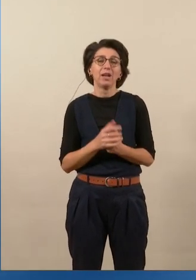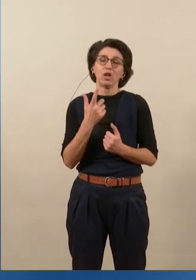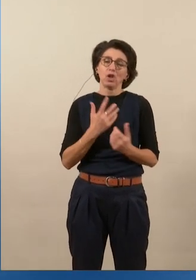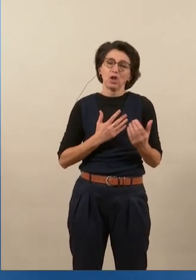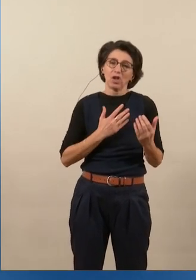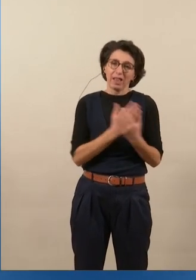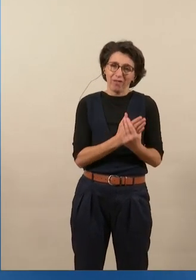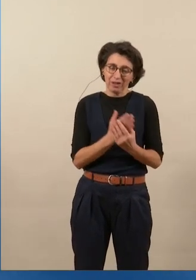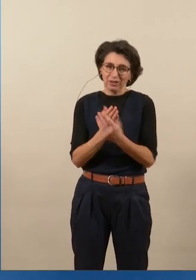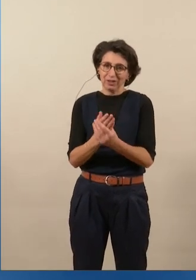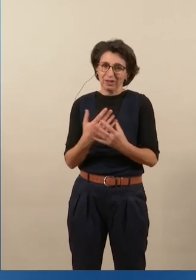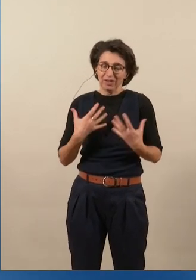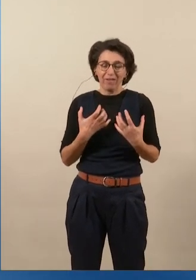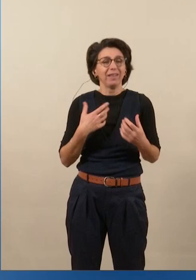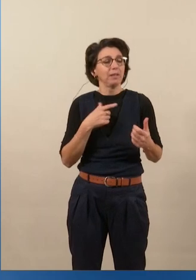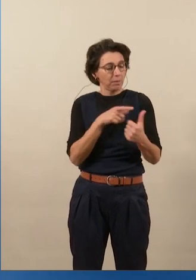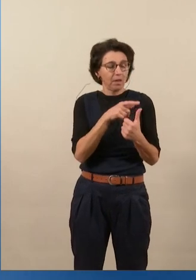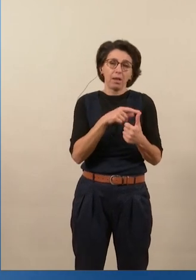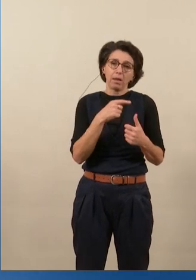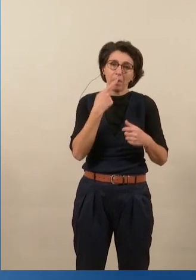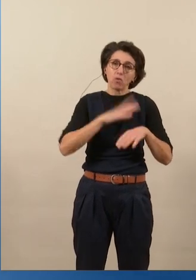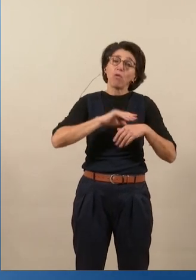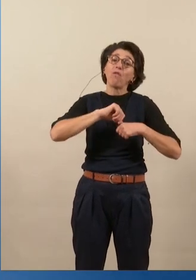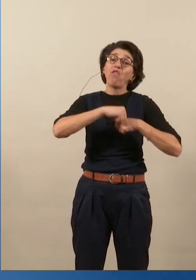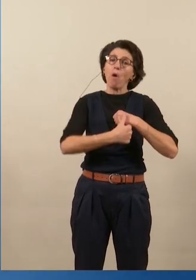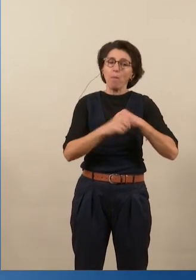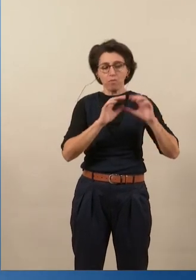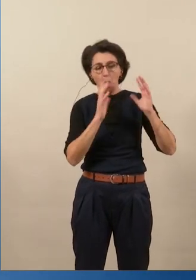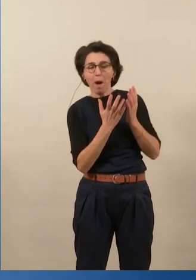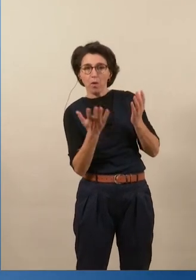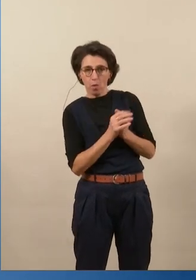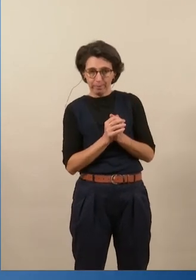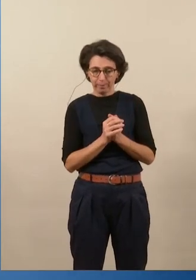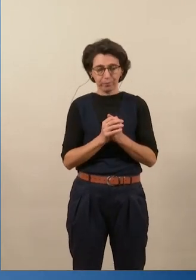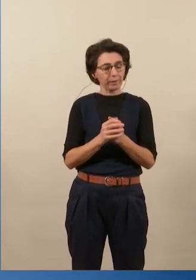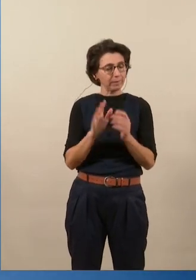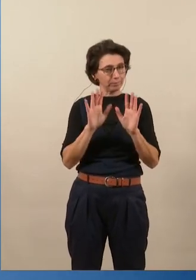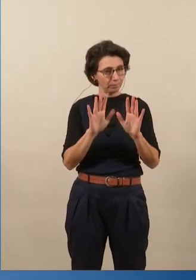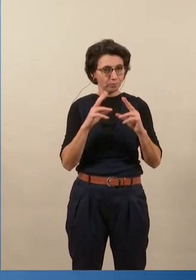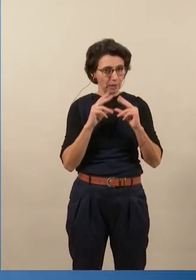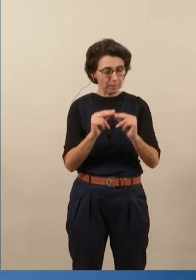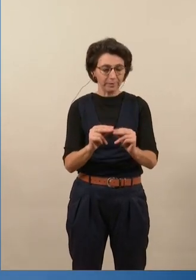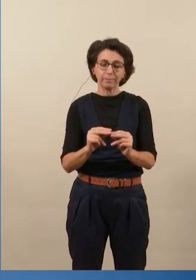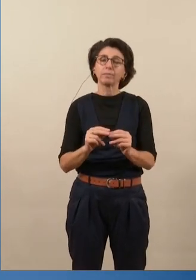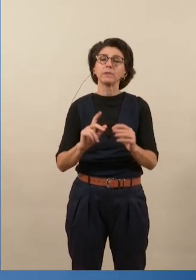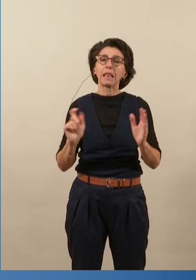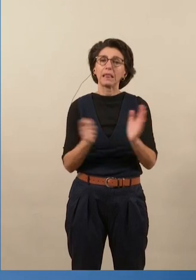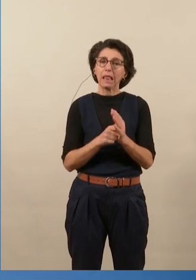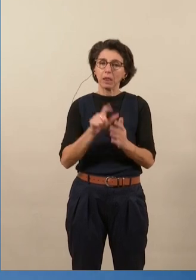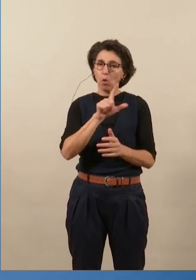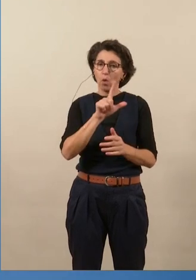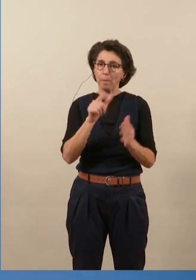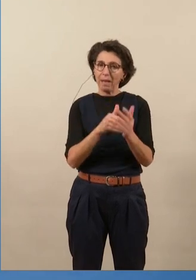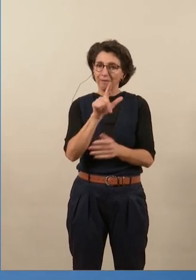celle-ci elle est purement sur la forme jusqu'à 2022 et depuis toujours la ville de